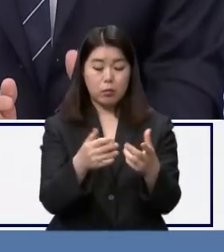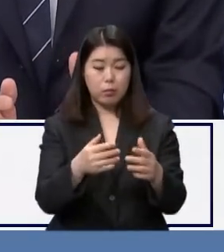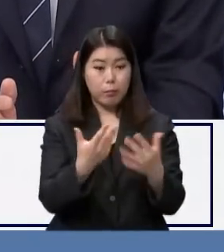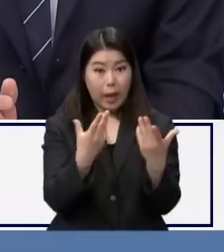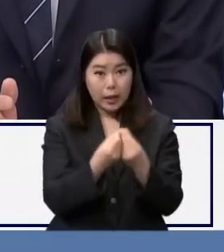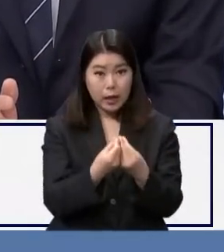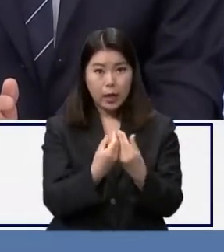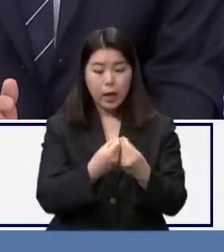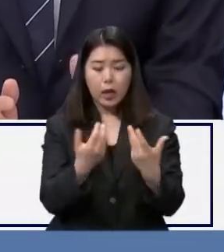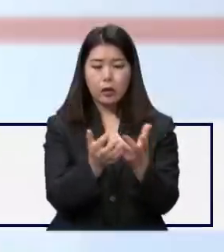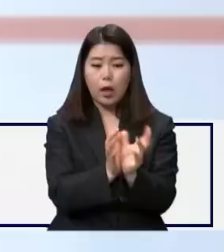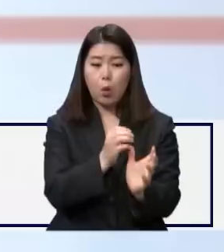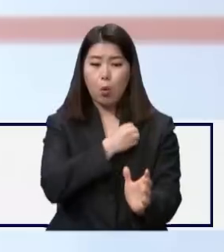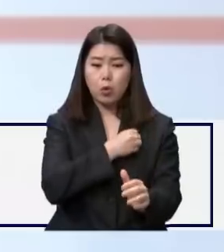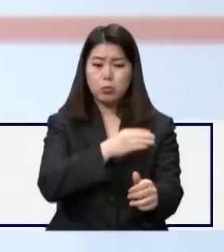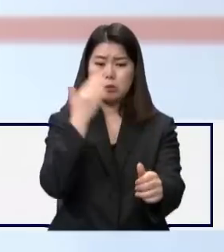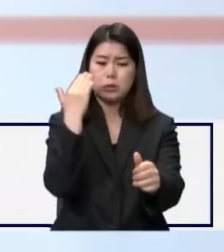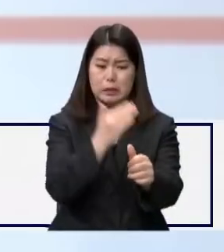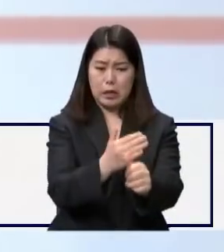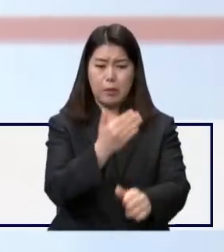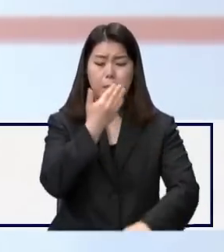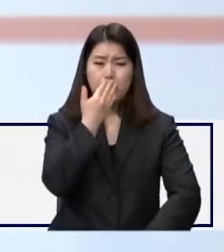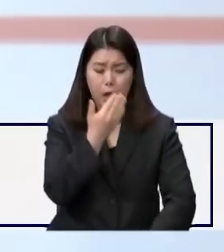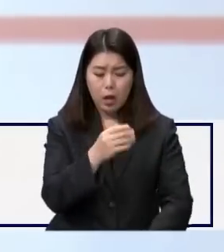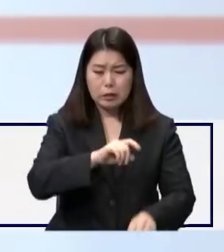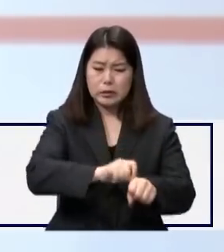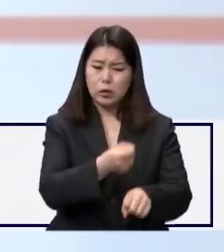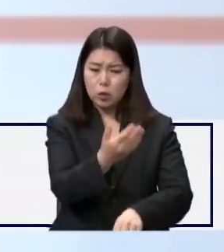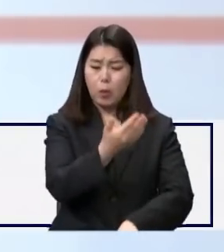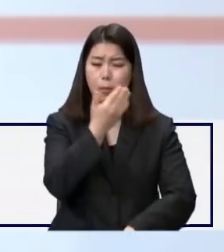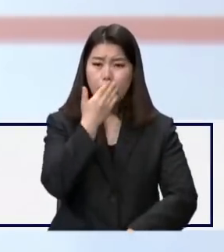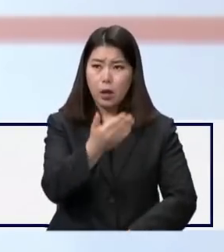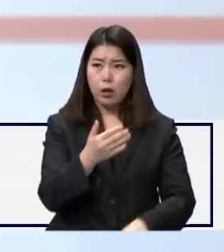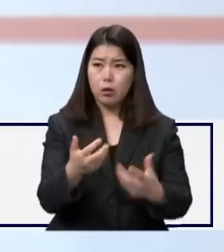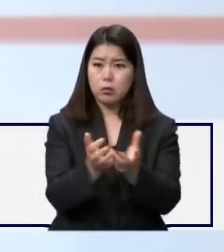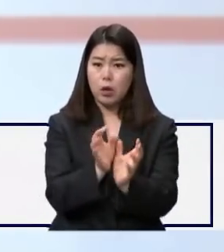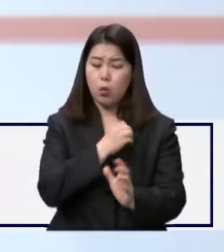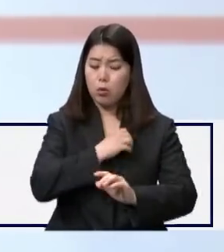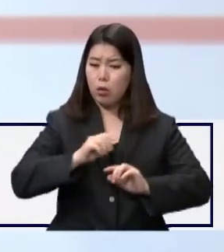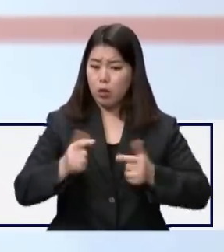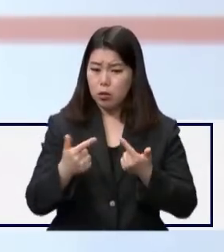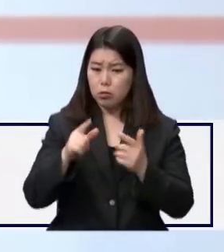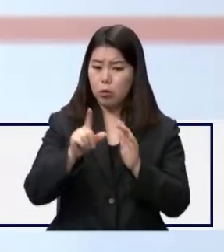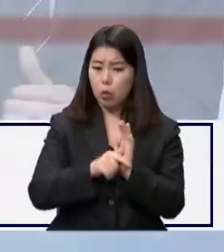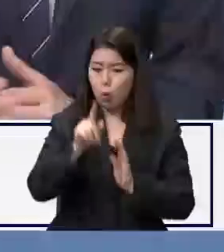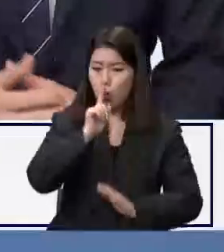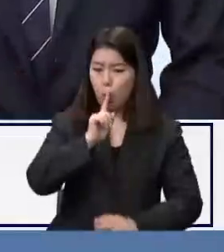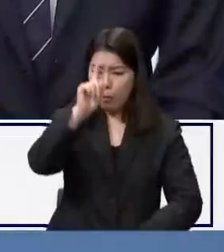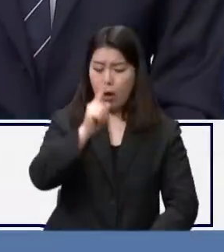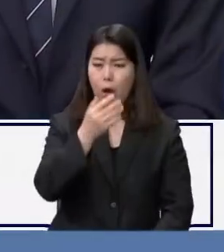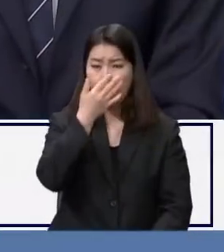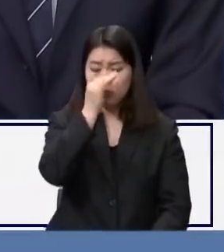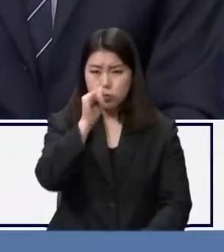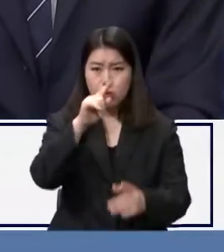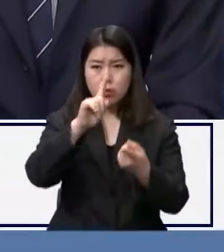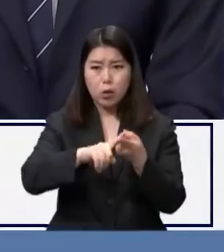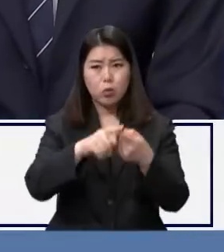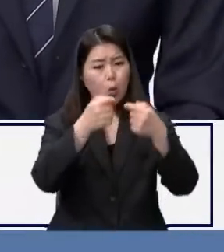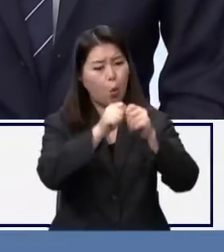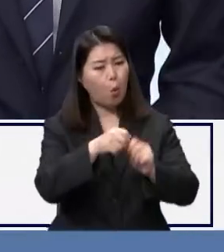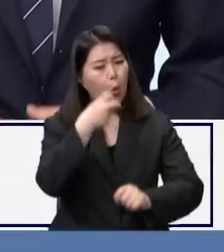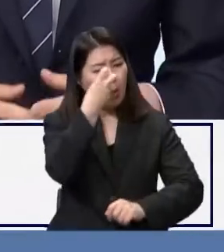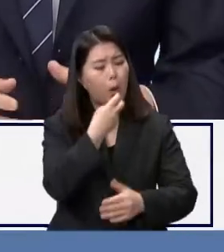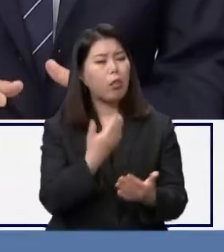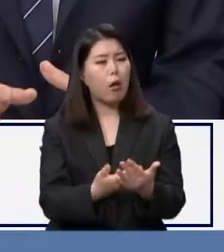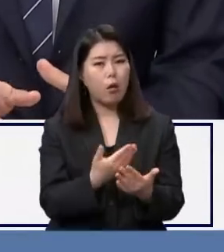좋지 징계를 내릴 수 있지만 당원이 아니라고 하며 법적으로 고발할 수 있는 건 없는지 이런 걸 따져 달라는 것이지